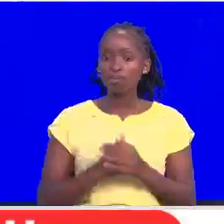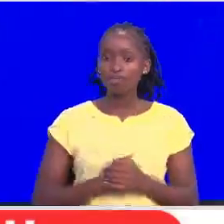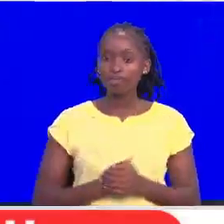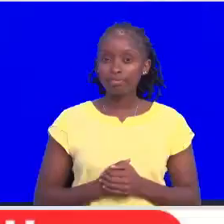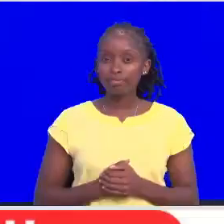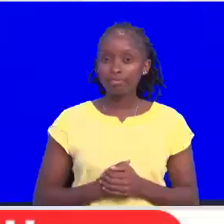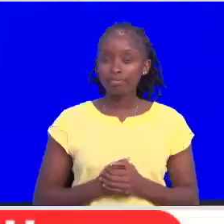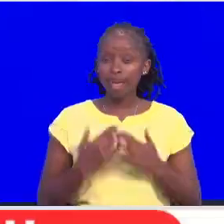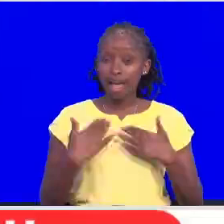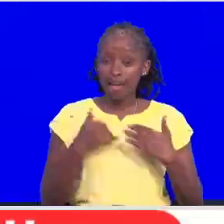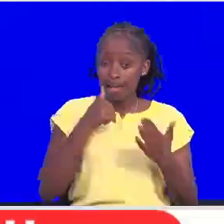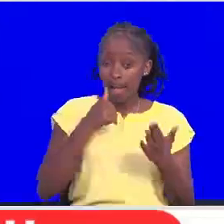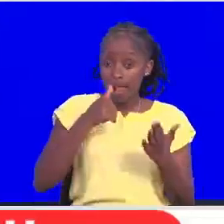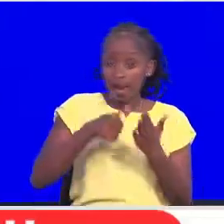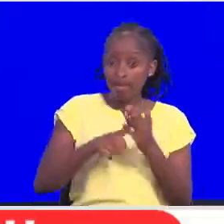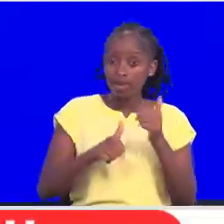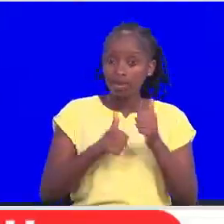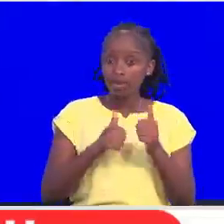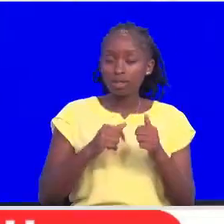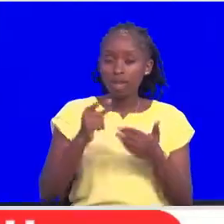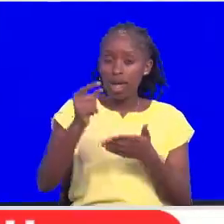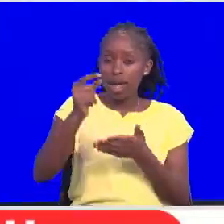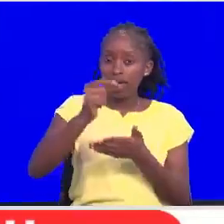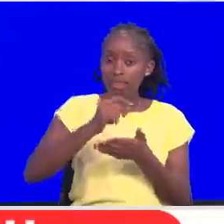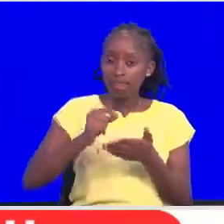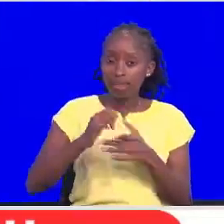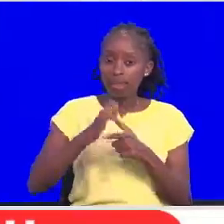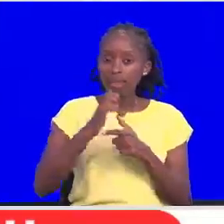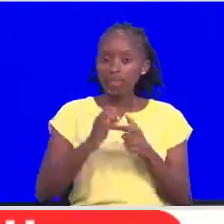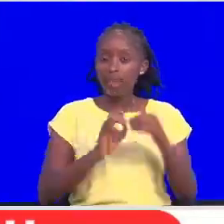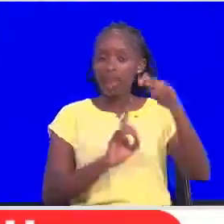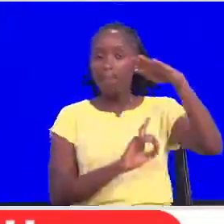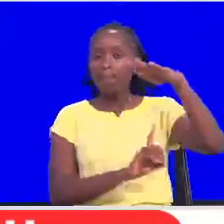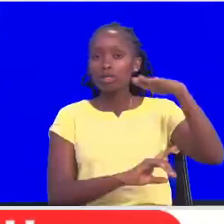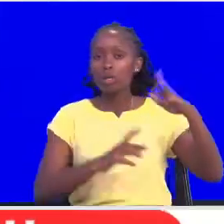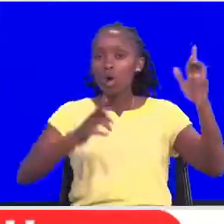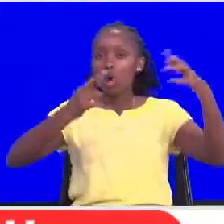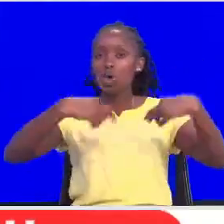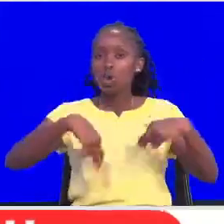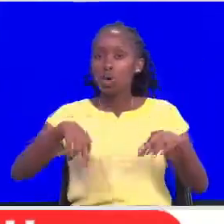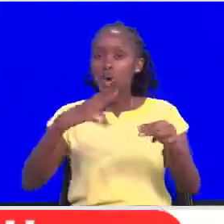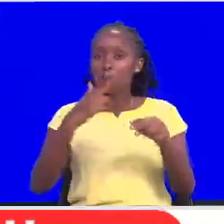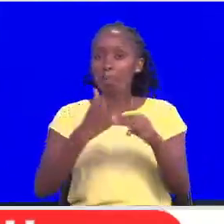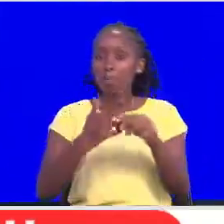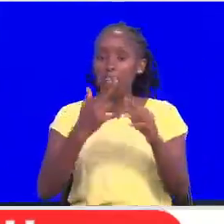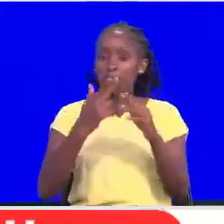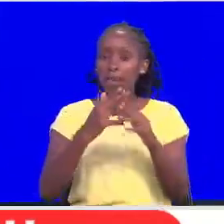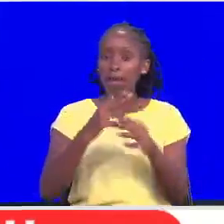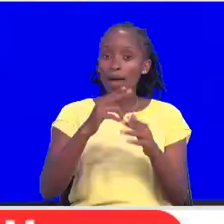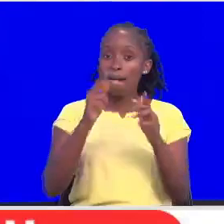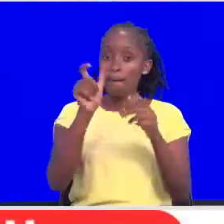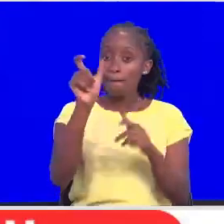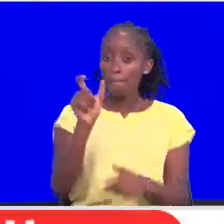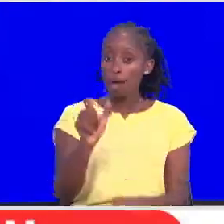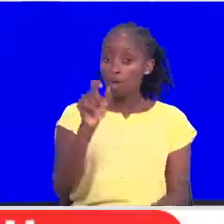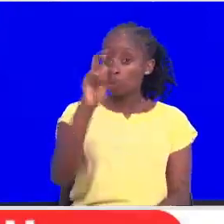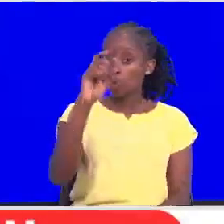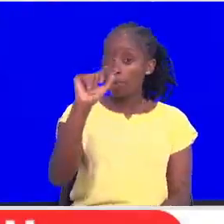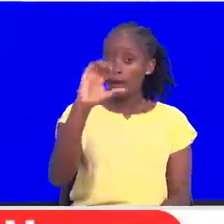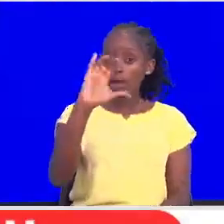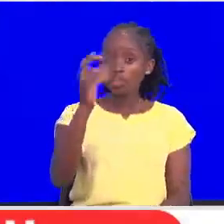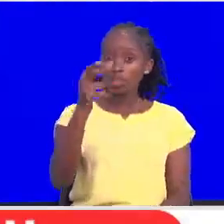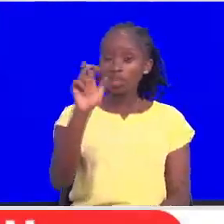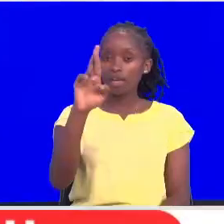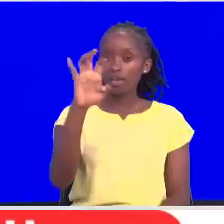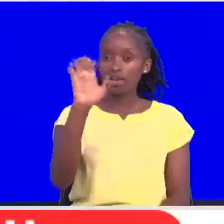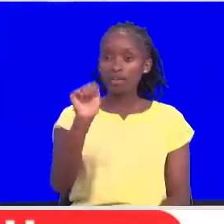Niko na barua zile ambaye nimeandikia hata waziri wa barabara Mashari aliyekuwa kwa Bereni nikiuza hii barabara. Nataka kusema